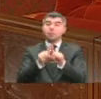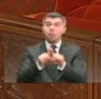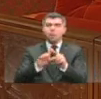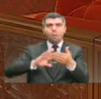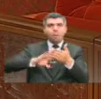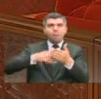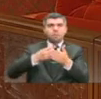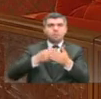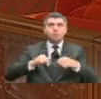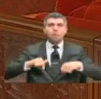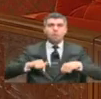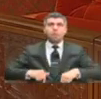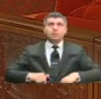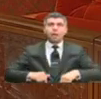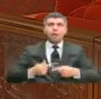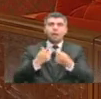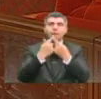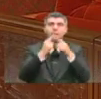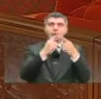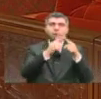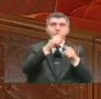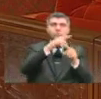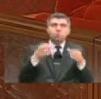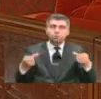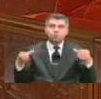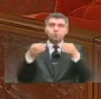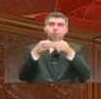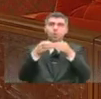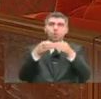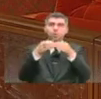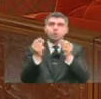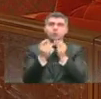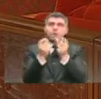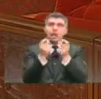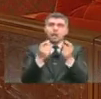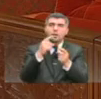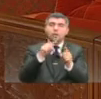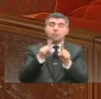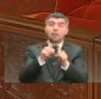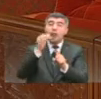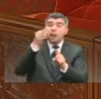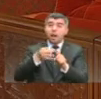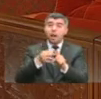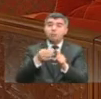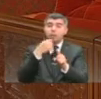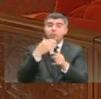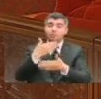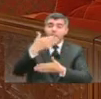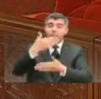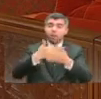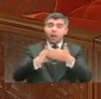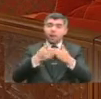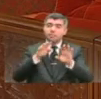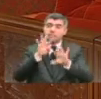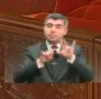القطاعات الوزاريه وكيلزم جميع المؤسسات العموميه باش تمر على هذه البوابه وتعلم في اطار الشفافيه